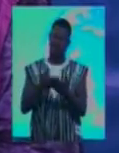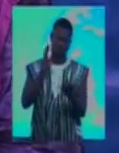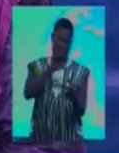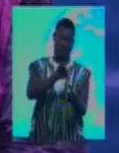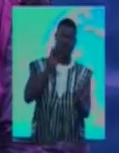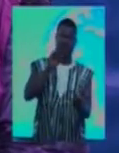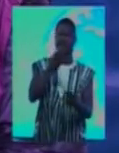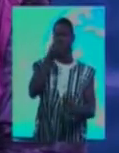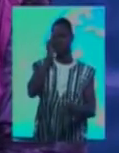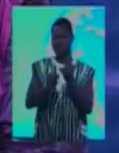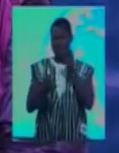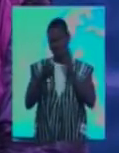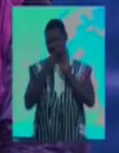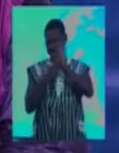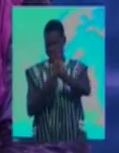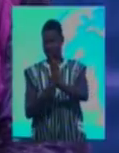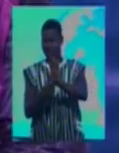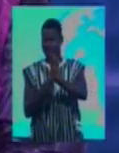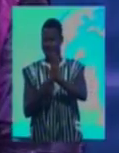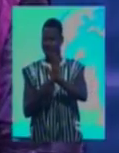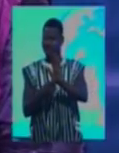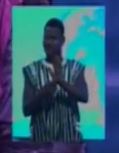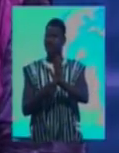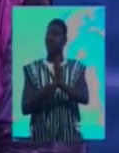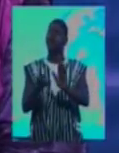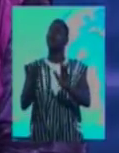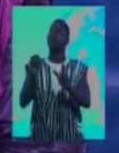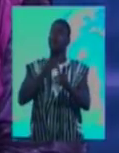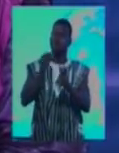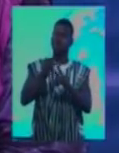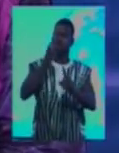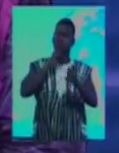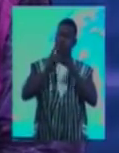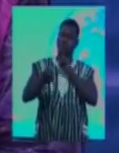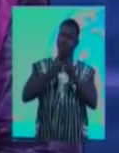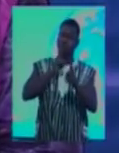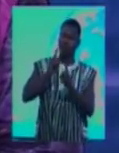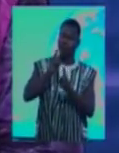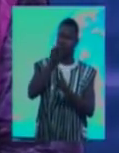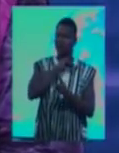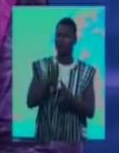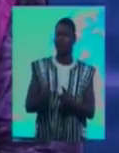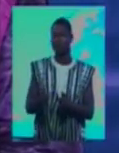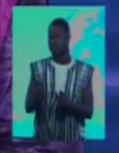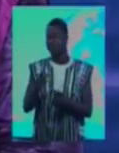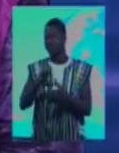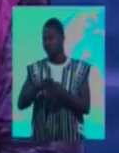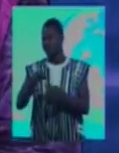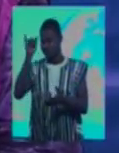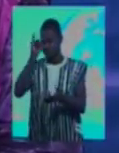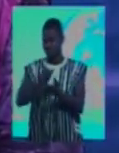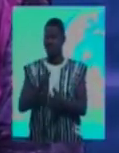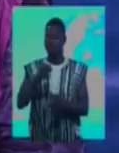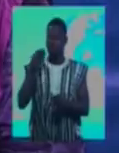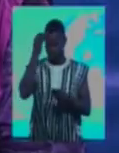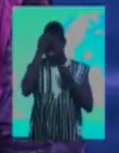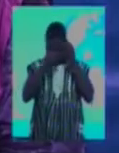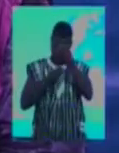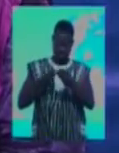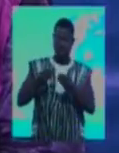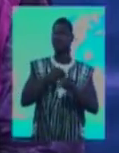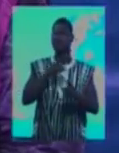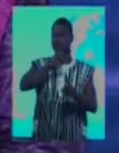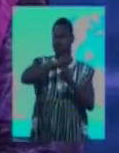surtout, s'ils reflètent, ou en tout cas évoquent, ce qui préoccupe la société, ce